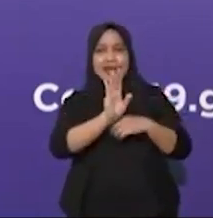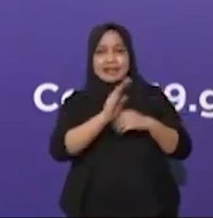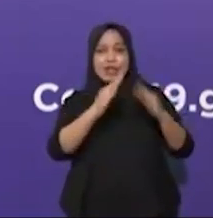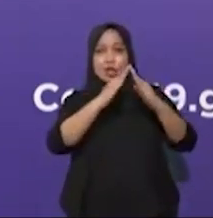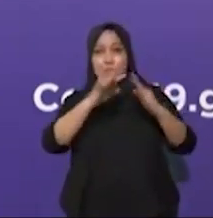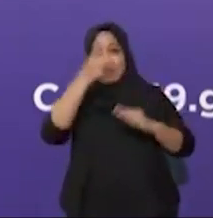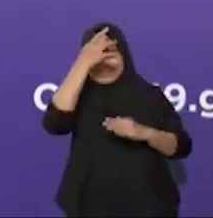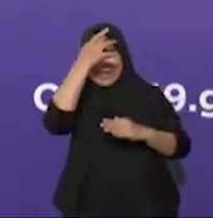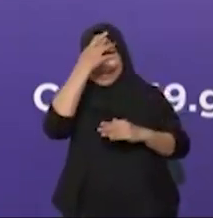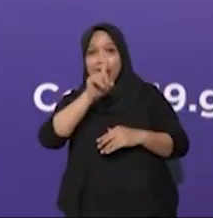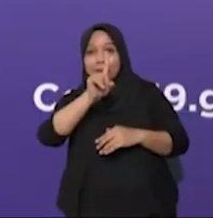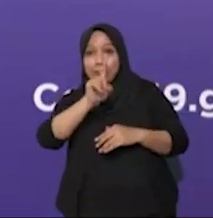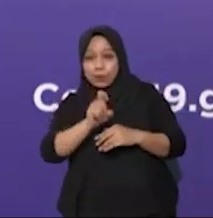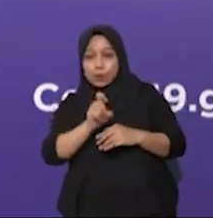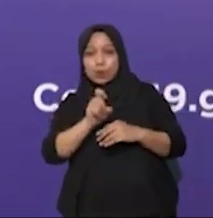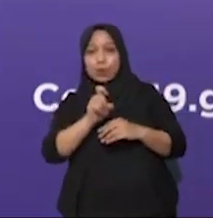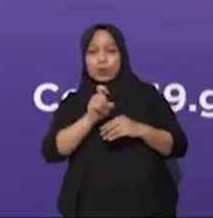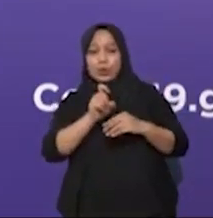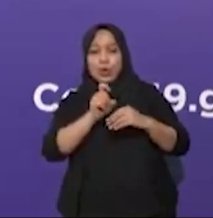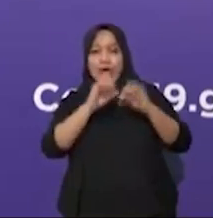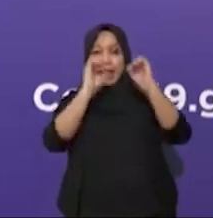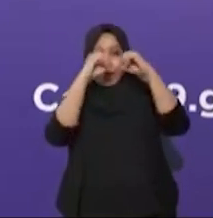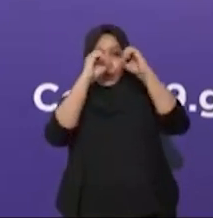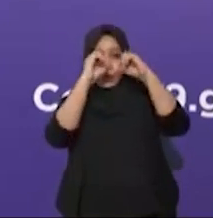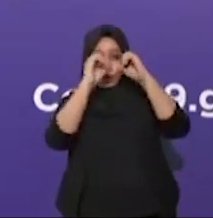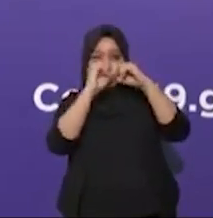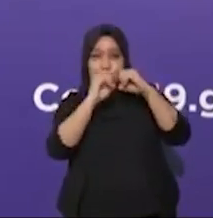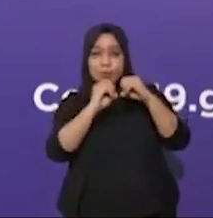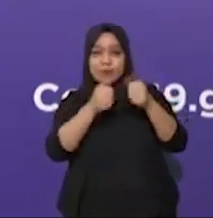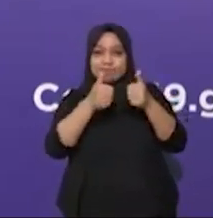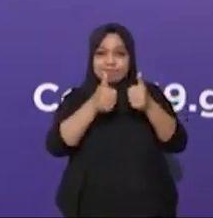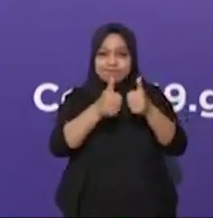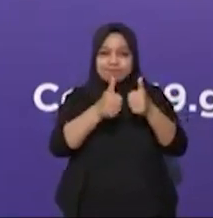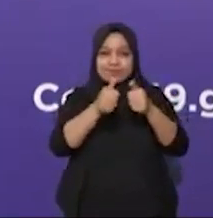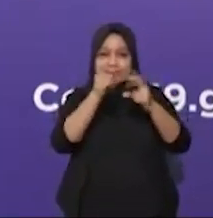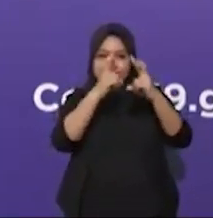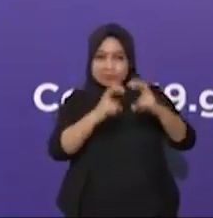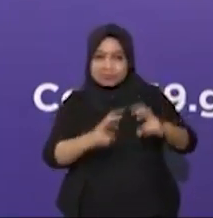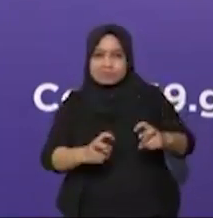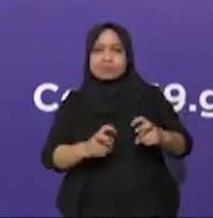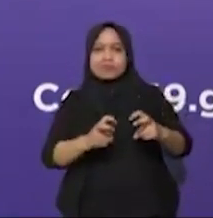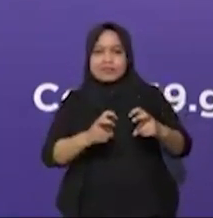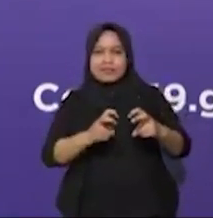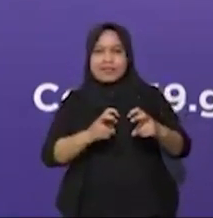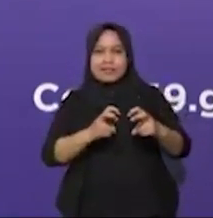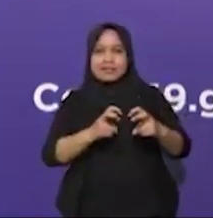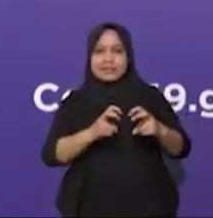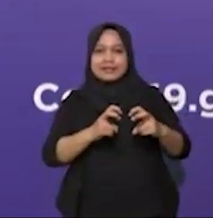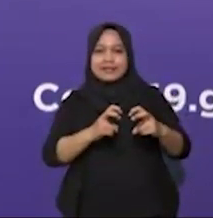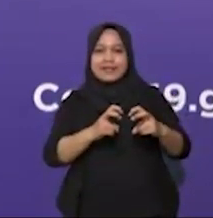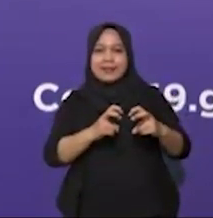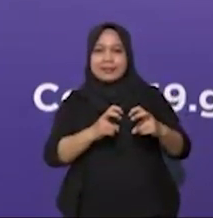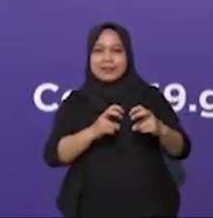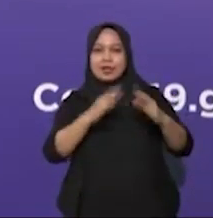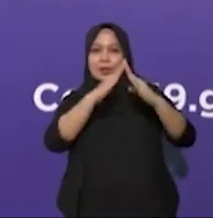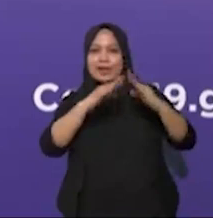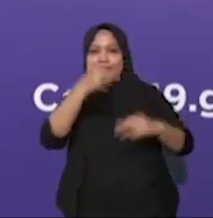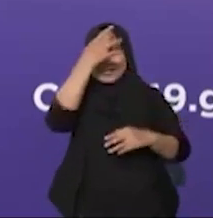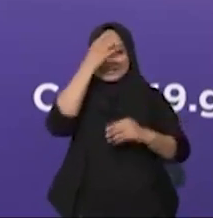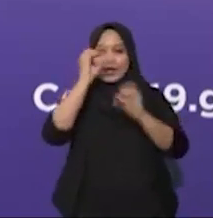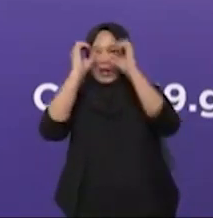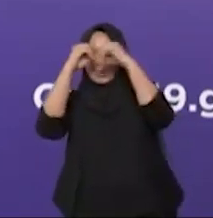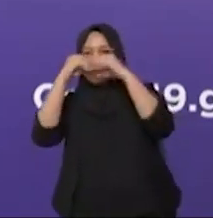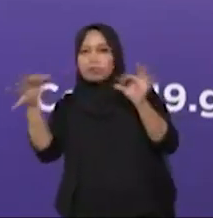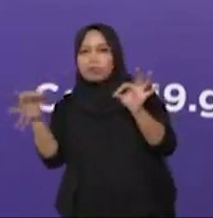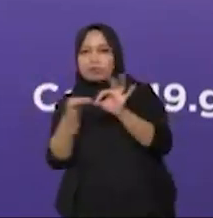Sakit yang membutuhkan pemeriksaan dengan laboratorium yang mampu KSA bisa semakin kita perpendek Oleh karena itu